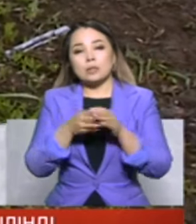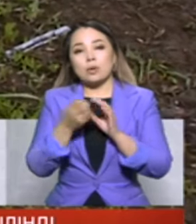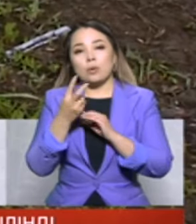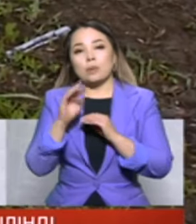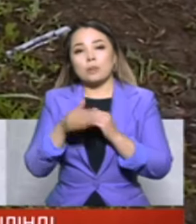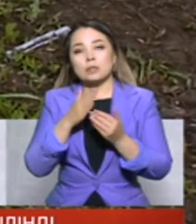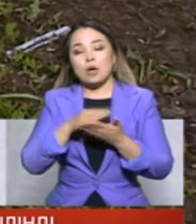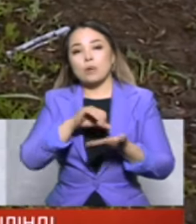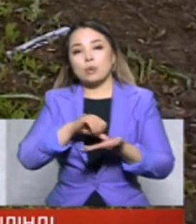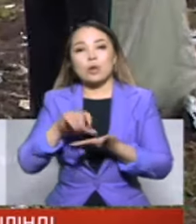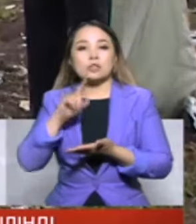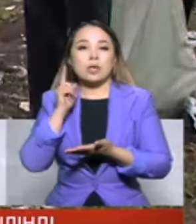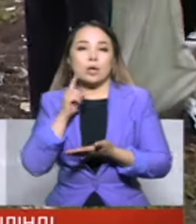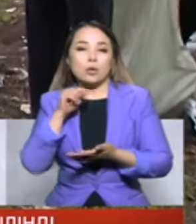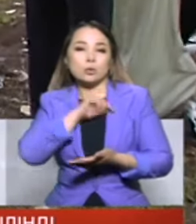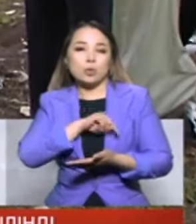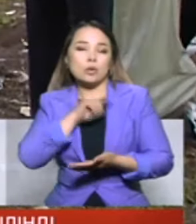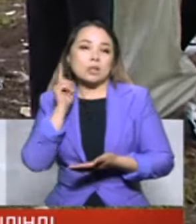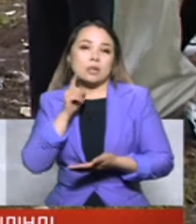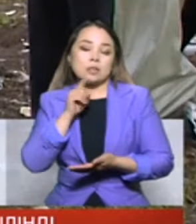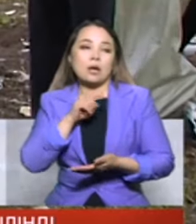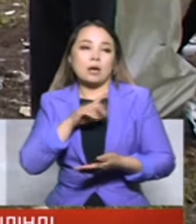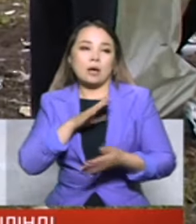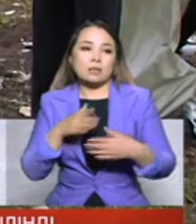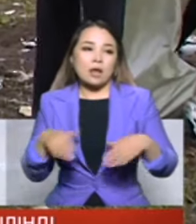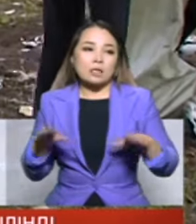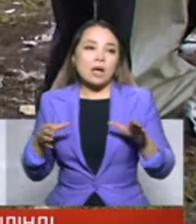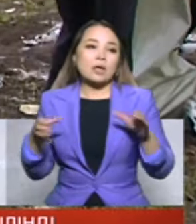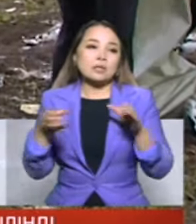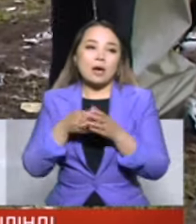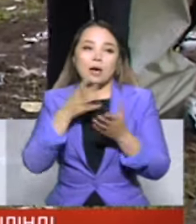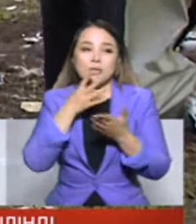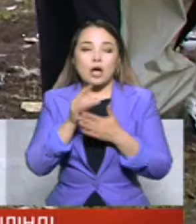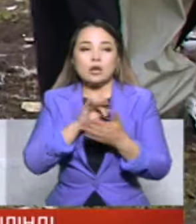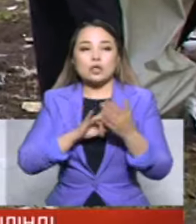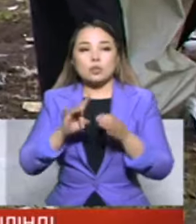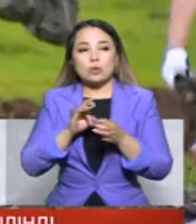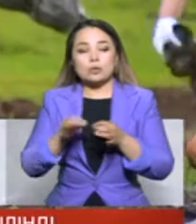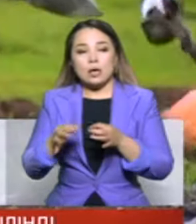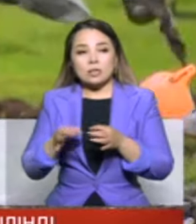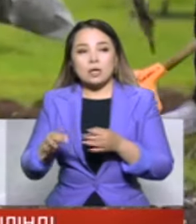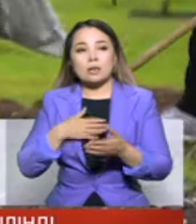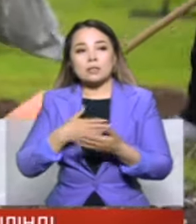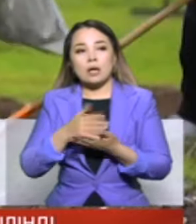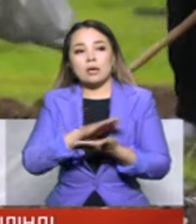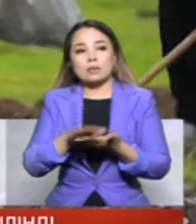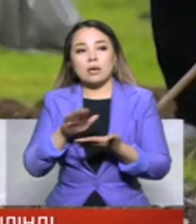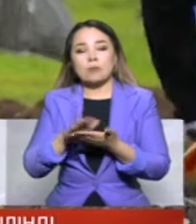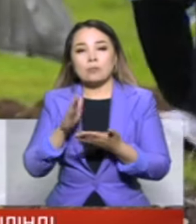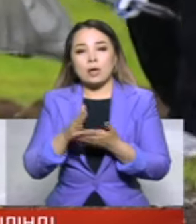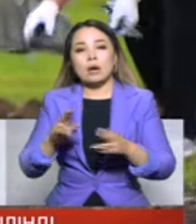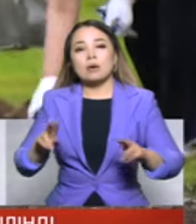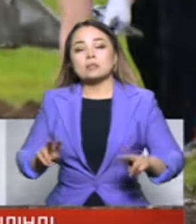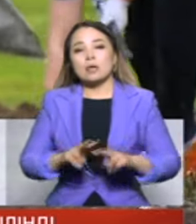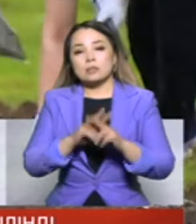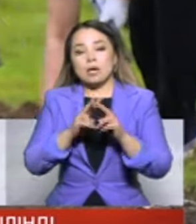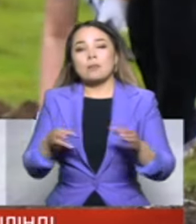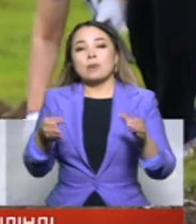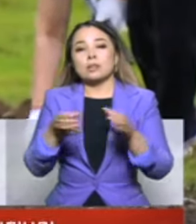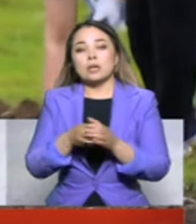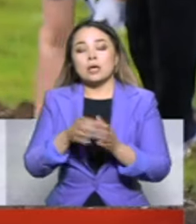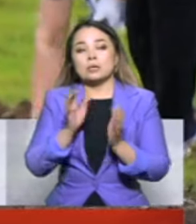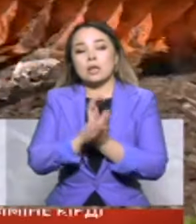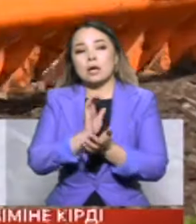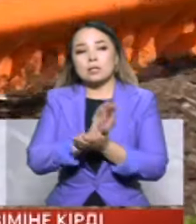мүшесі мен жастар рухы жастар қанатының белсенділері республика бойынша аумақтарды тазалауға шықты. Астанада партия мүшелері заңсыз